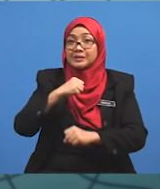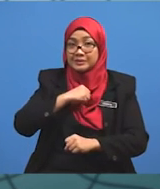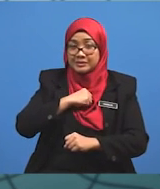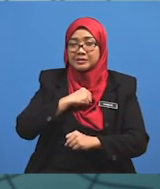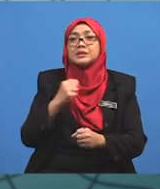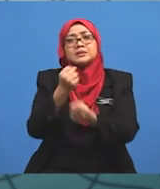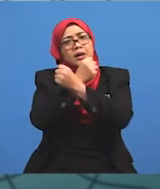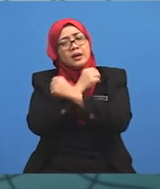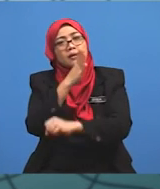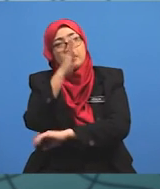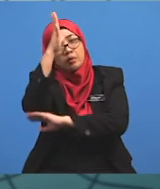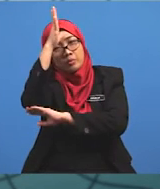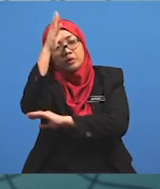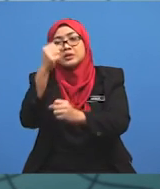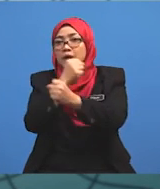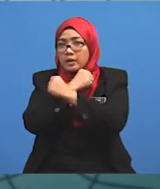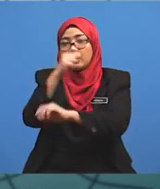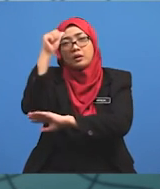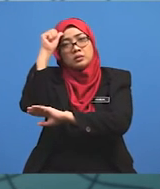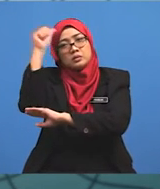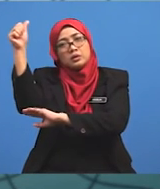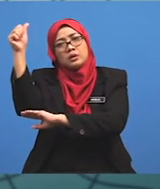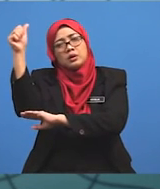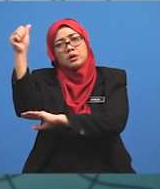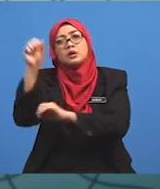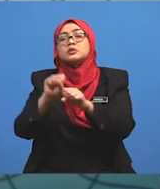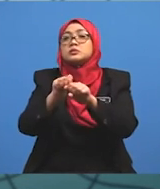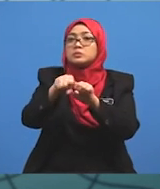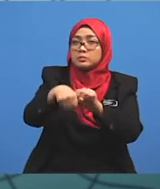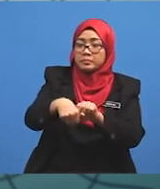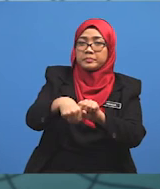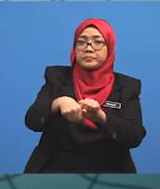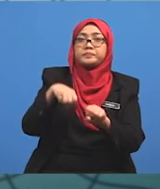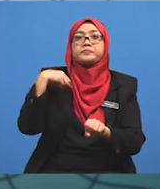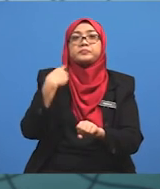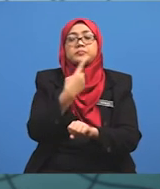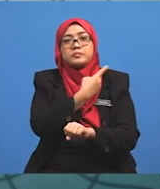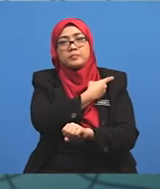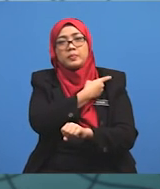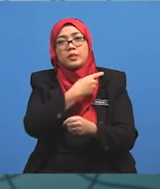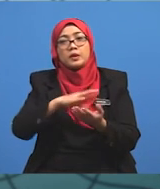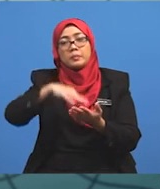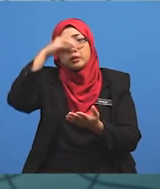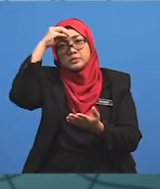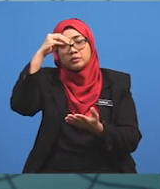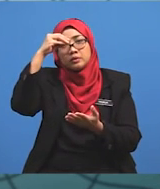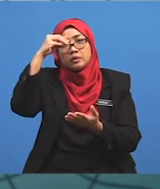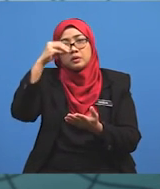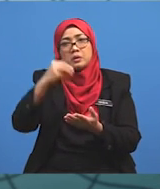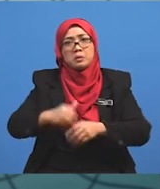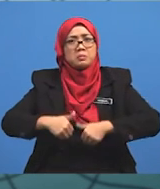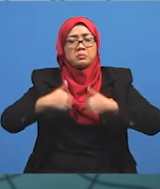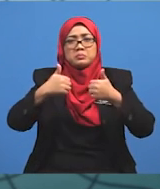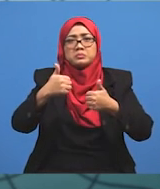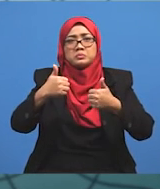kita sayang Allah. Mudah-mudahan bukan sahaja kita akan cemerlang dalam pelajaran tetapi juga cemerlang daripada segi syakhsiah